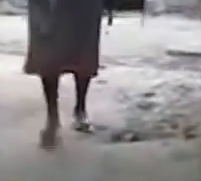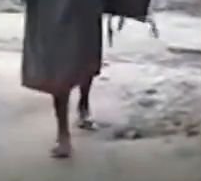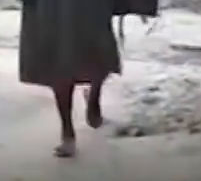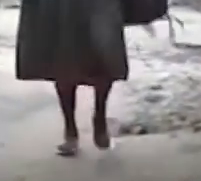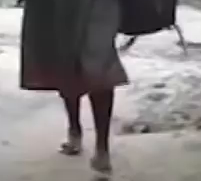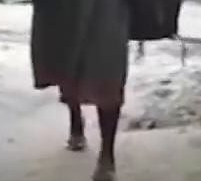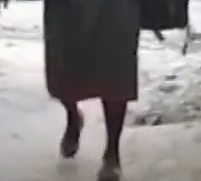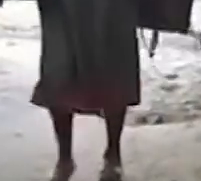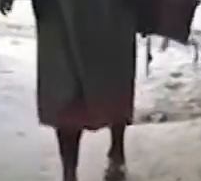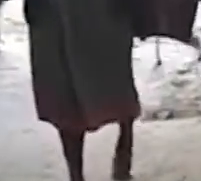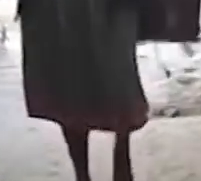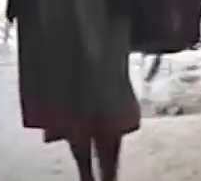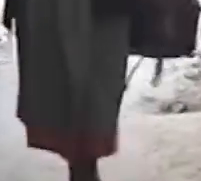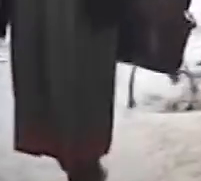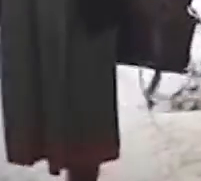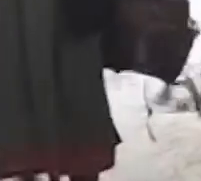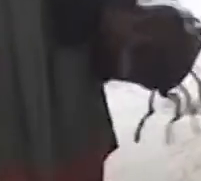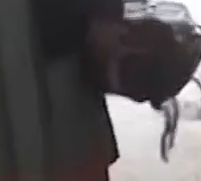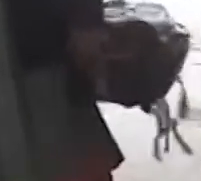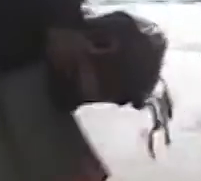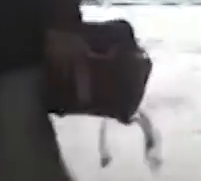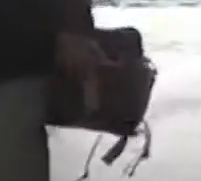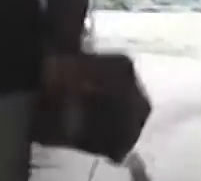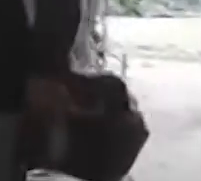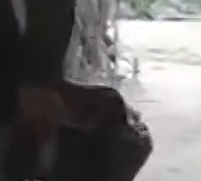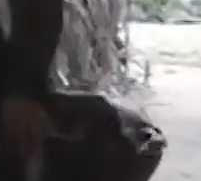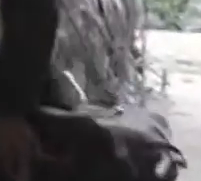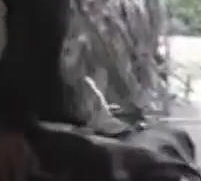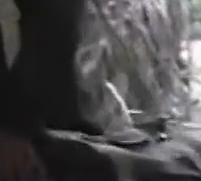Desemba mosi ni siku ya ukimwi duniani.